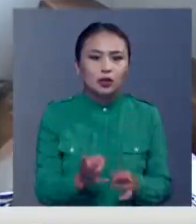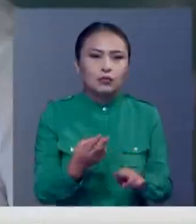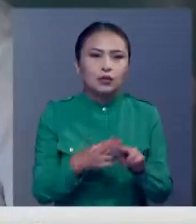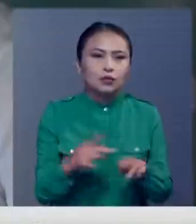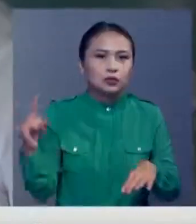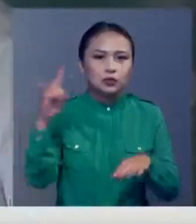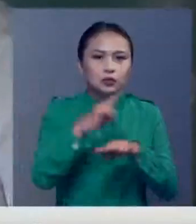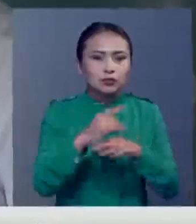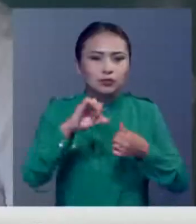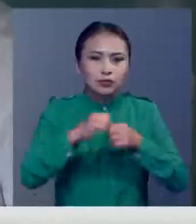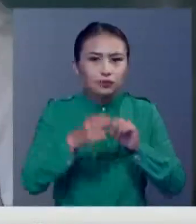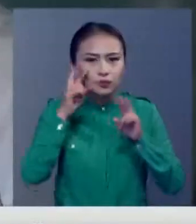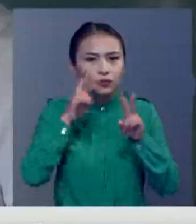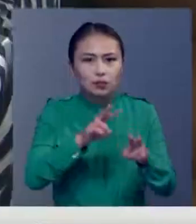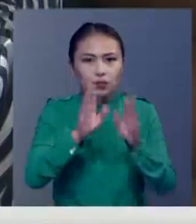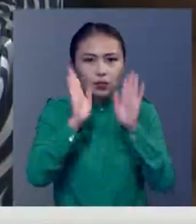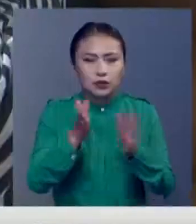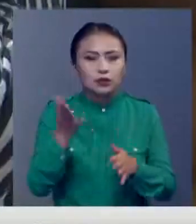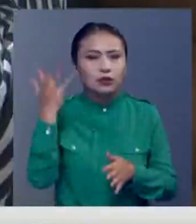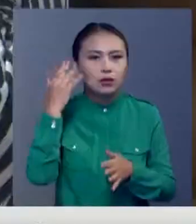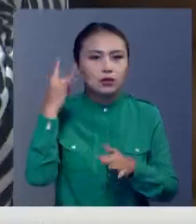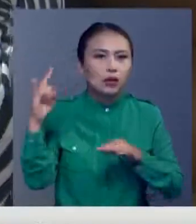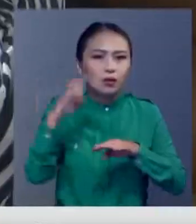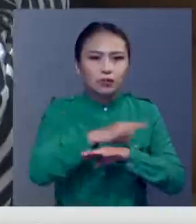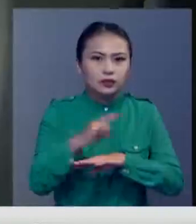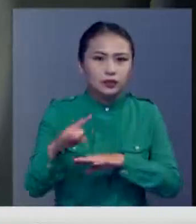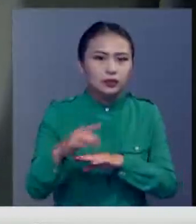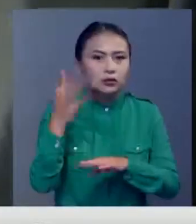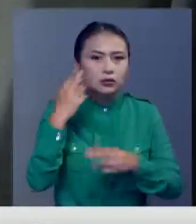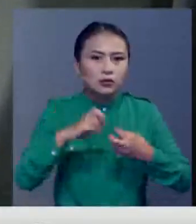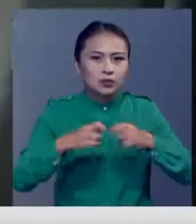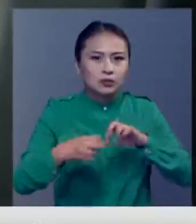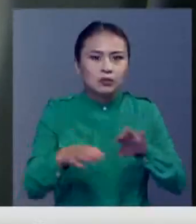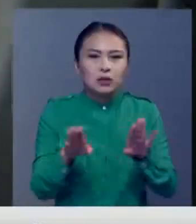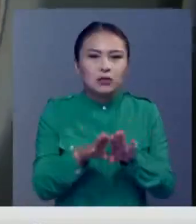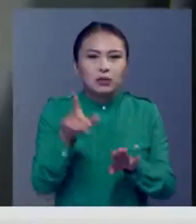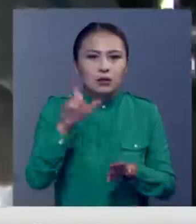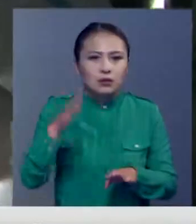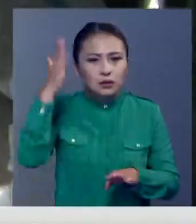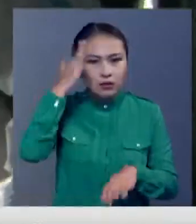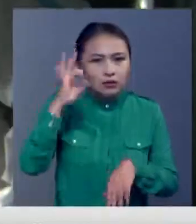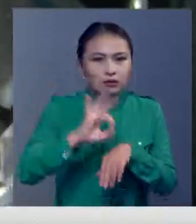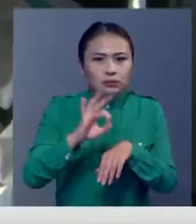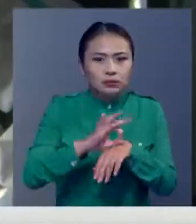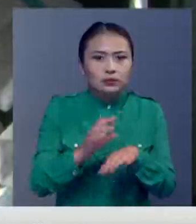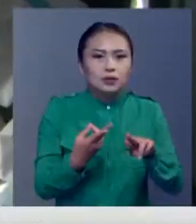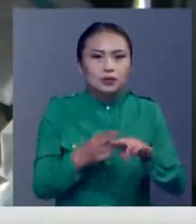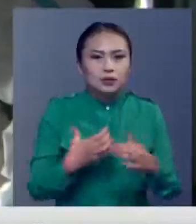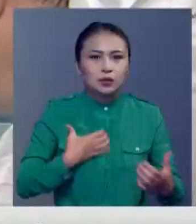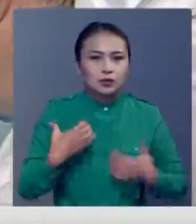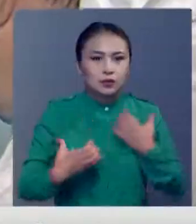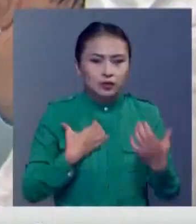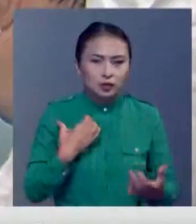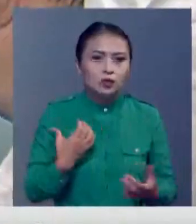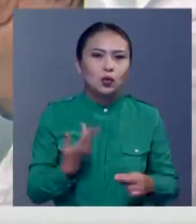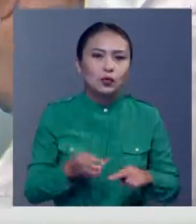ұшақ бортында үнемі қадағалауда болады. Әуеде турбуленттік аумақ қолайсыздық тудырды. Пациенттің бас ауруы да мамандарды алаңдатпай қойған